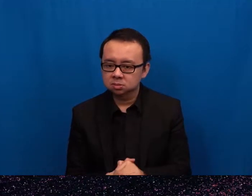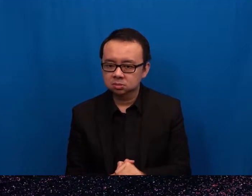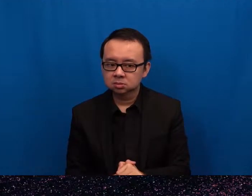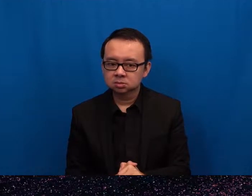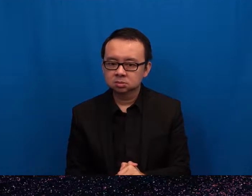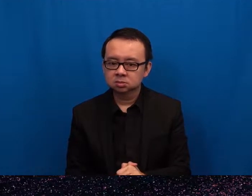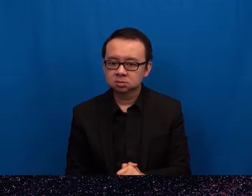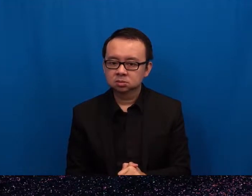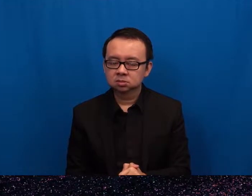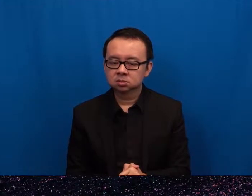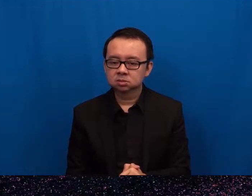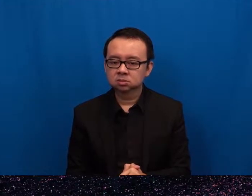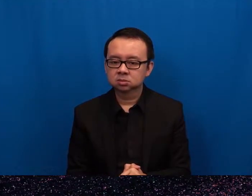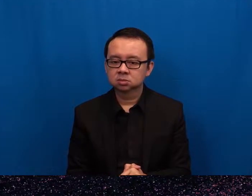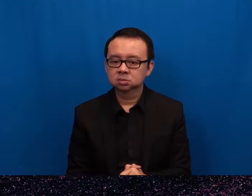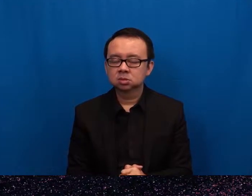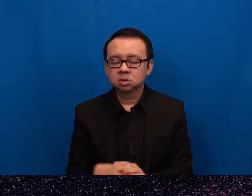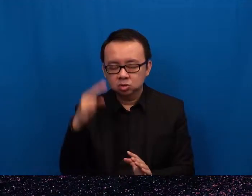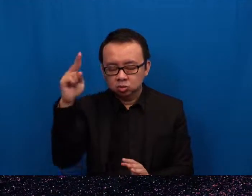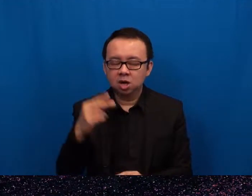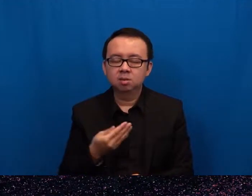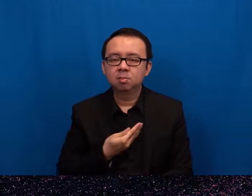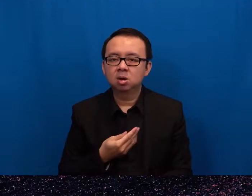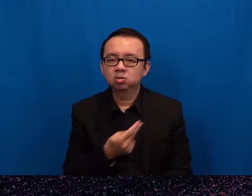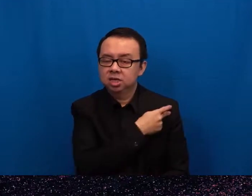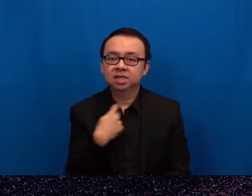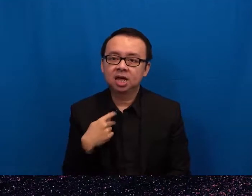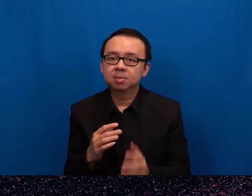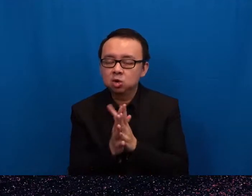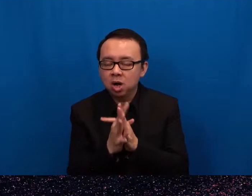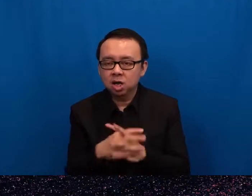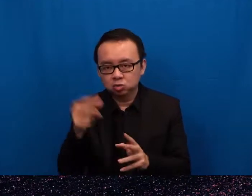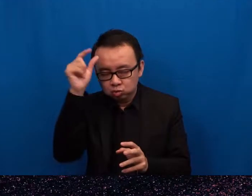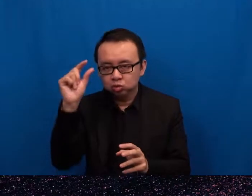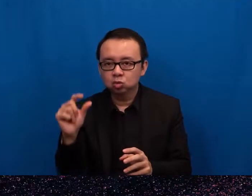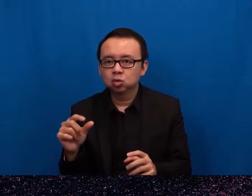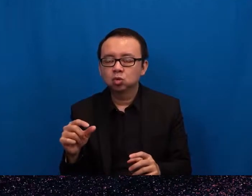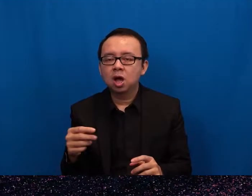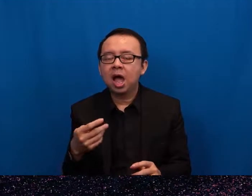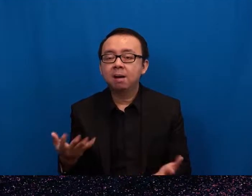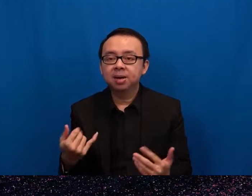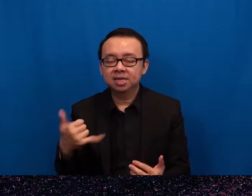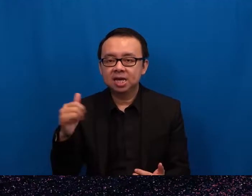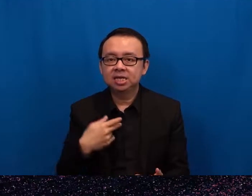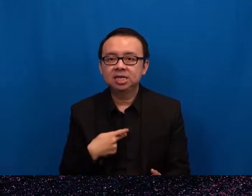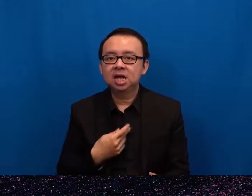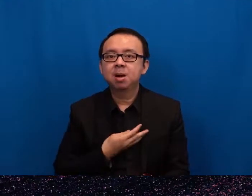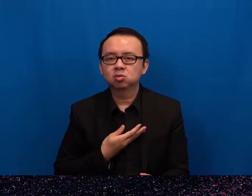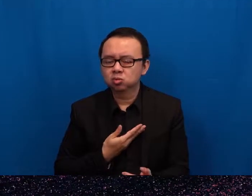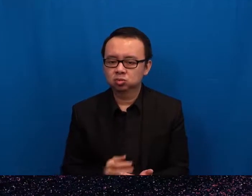Tuhan mau kita berdoa juga untuk kebutuhan kita. Tapi bukan hanya itu melulu satu-satunya. Di sini